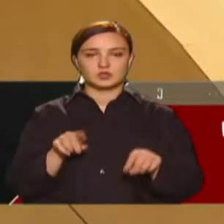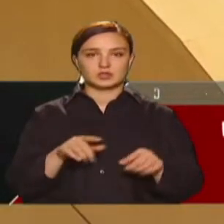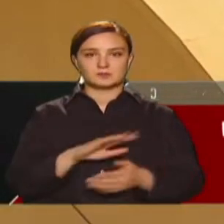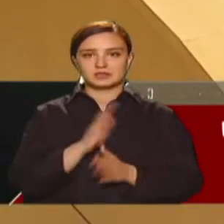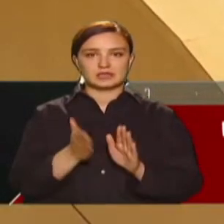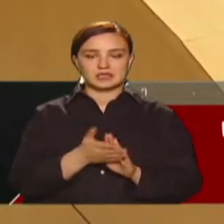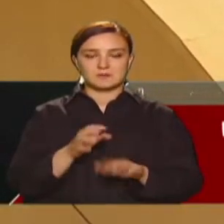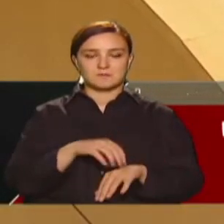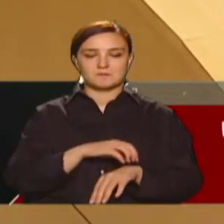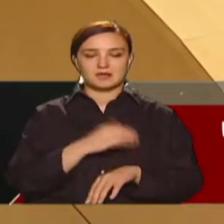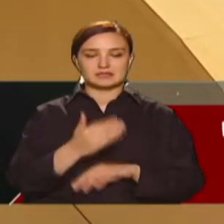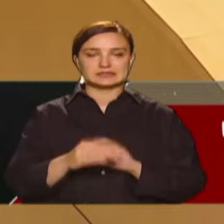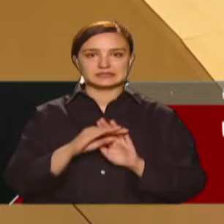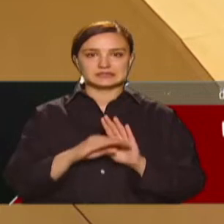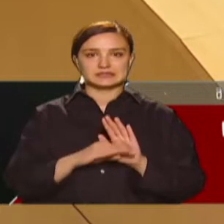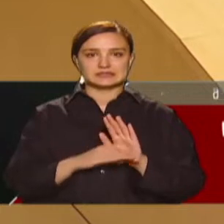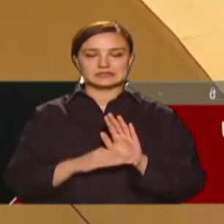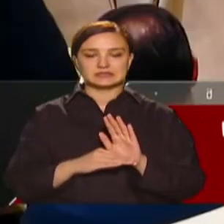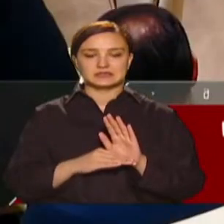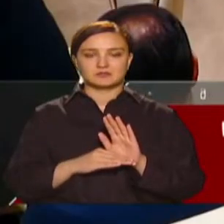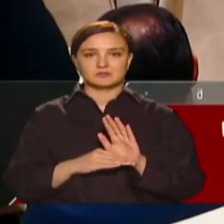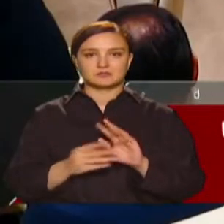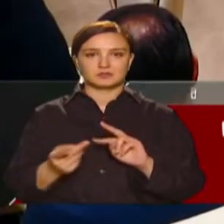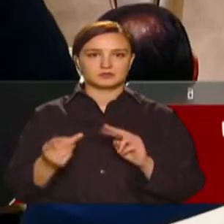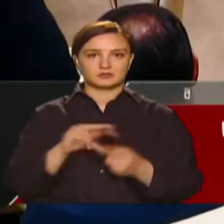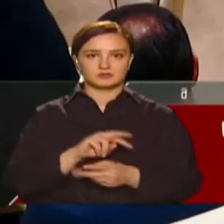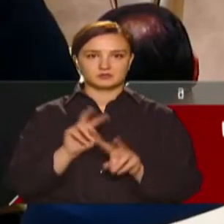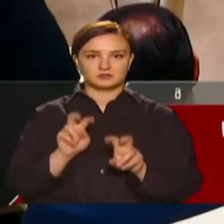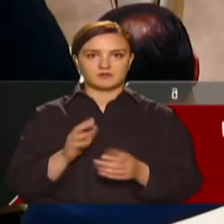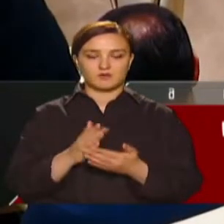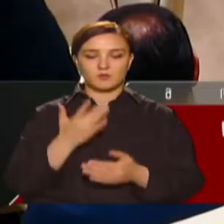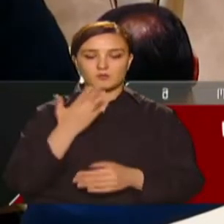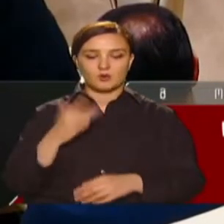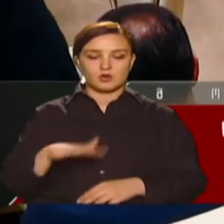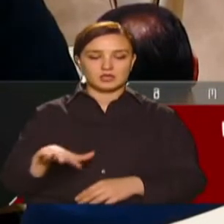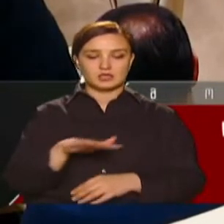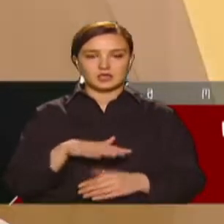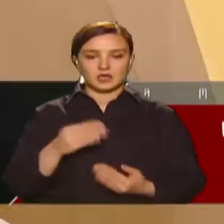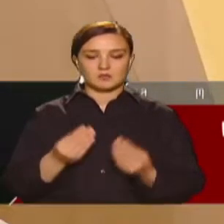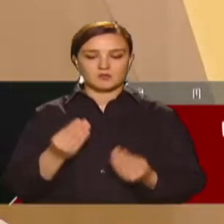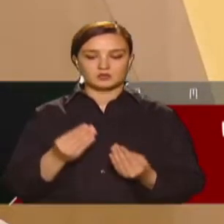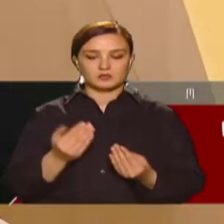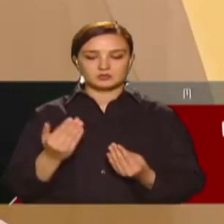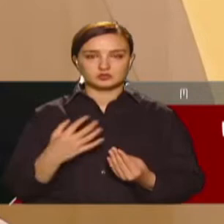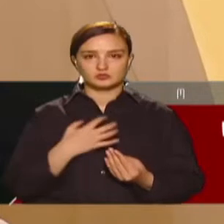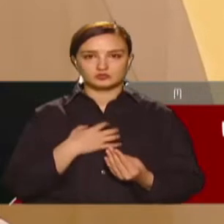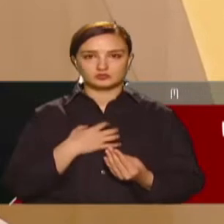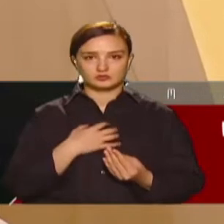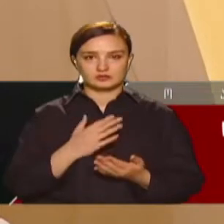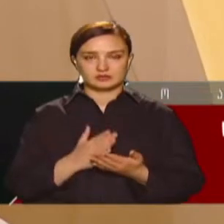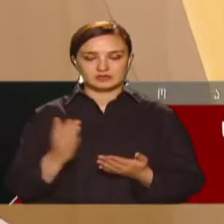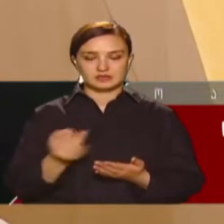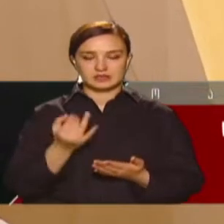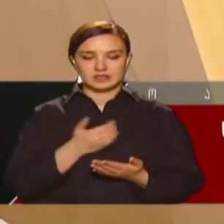მთლიანად პარტიების სისტემის ნაწილად არიან ქცეული. Პოლიტიკურ ველზე მყოფი მოთამაშეების მნიშვნელოვანი ნაწილი